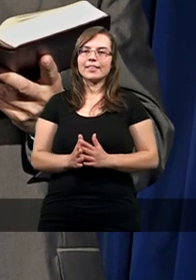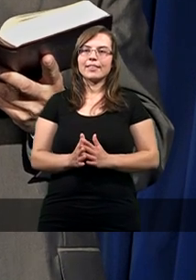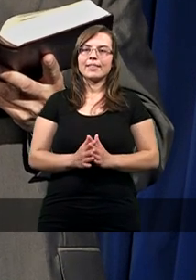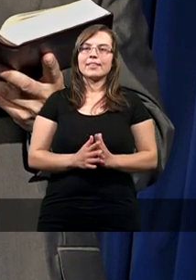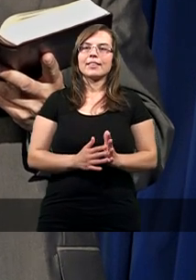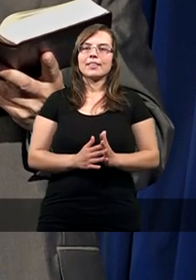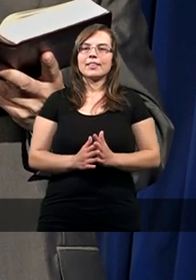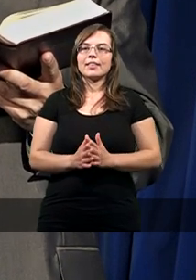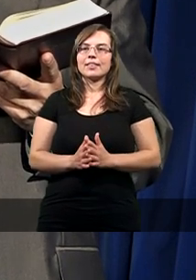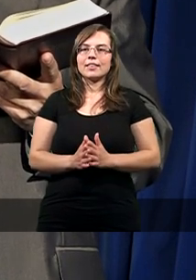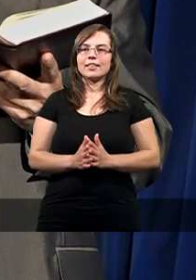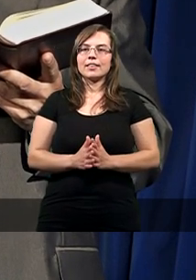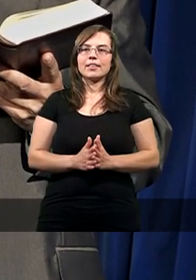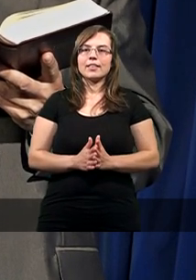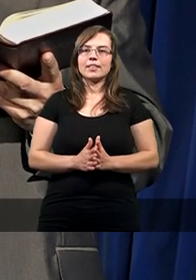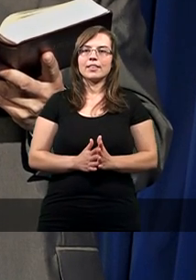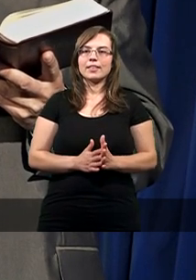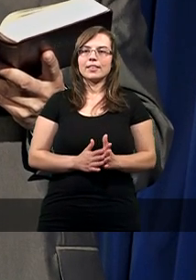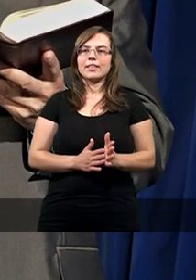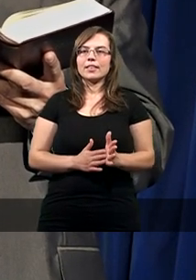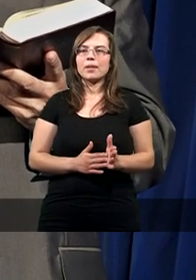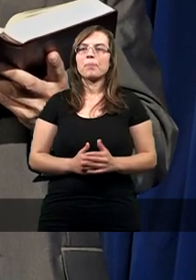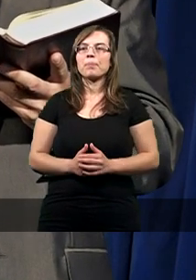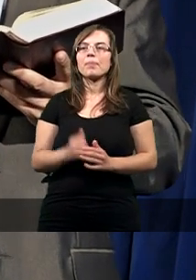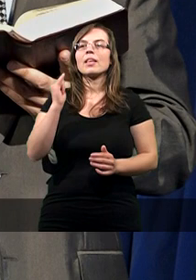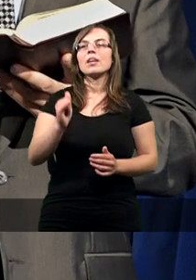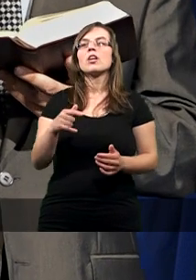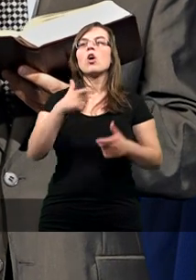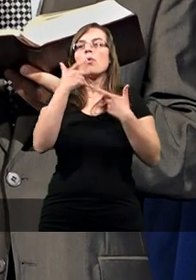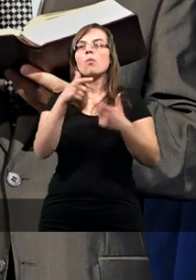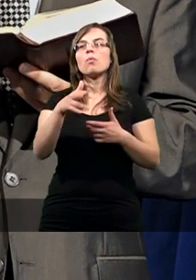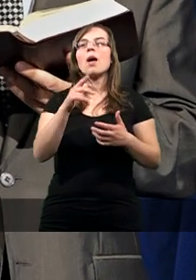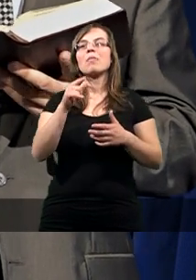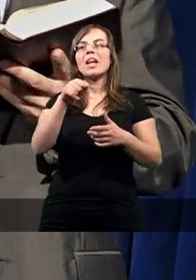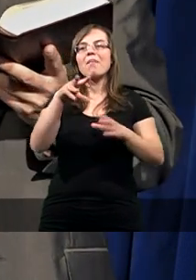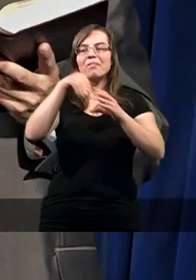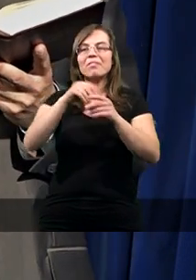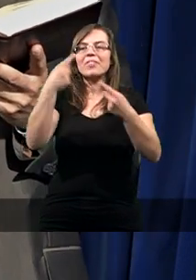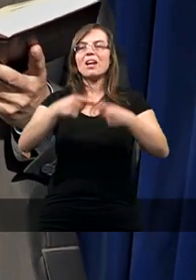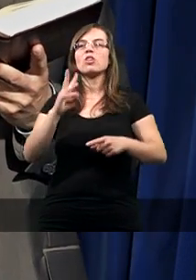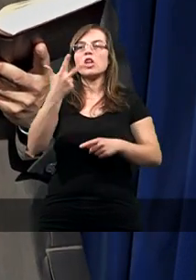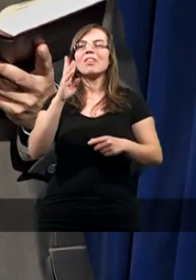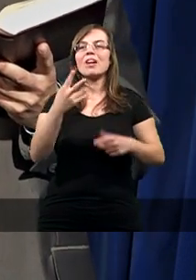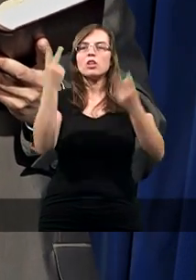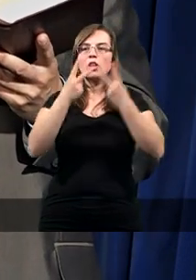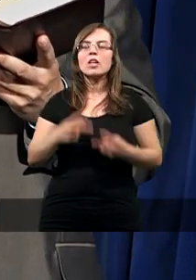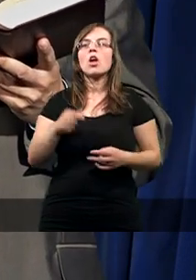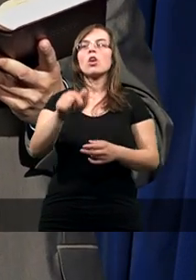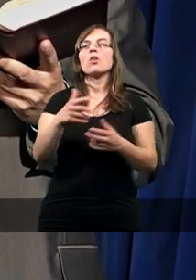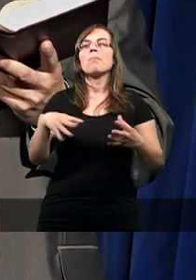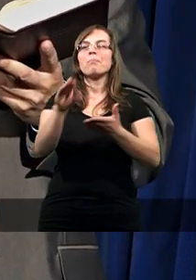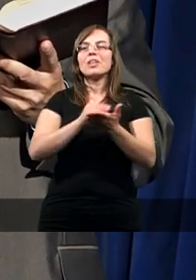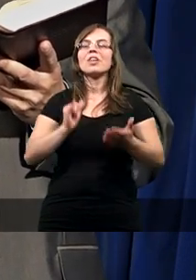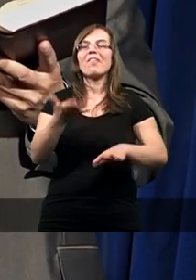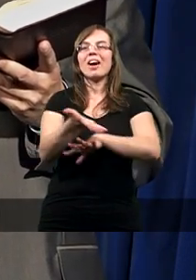the master, this woman was taken in adultery in the very act. I w 8 rozdziale, a tam w wierszu 3 i 4 czytamy, potem